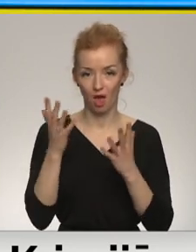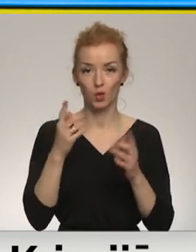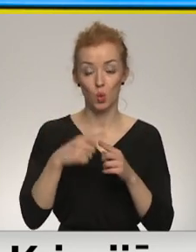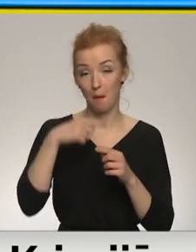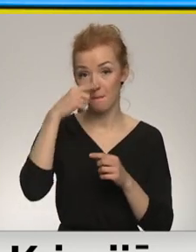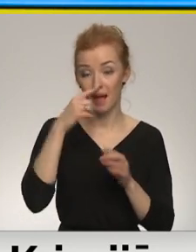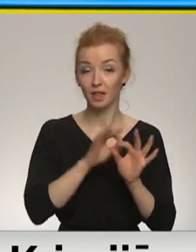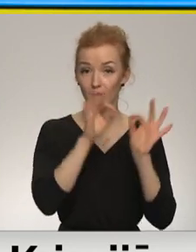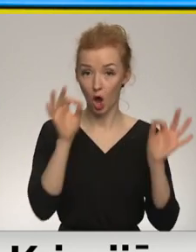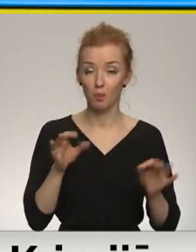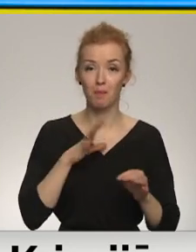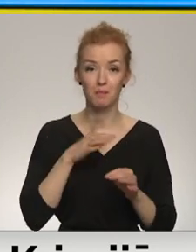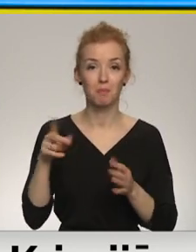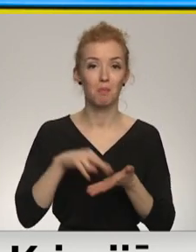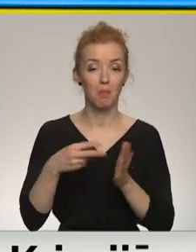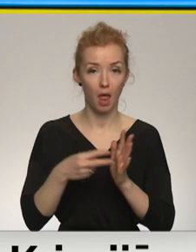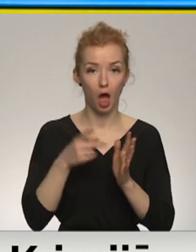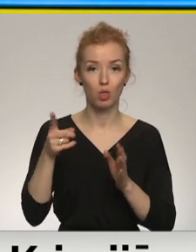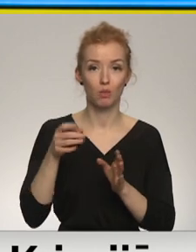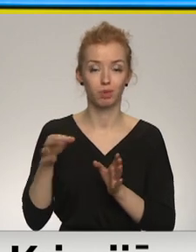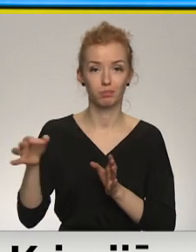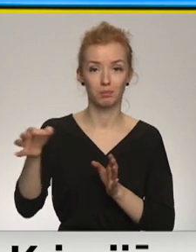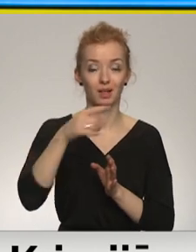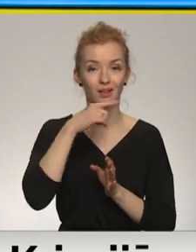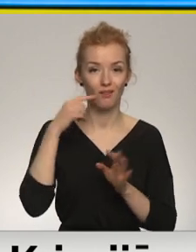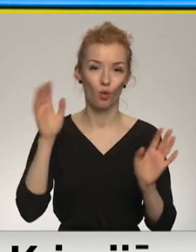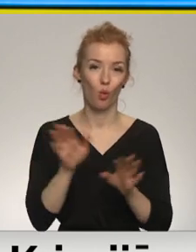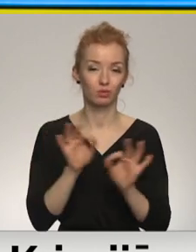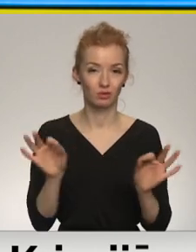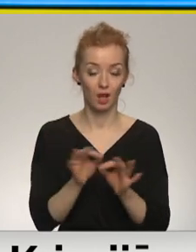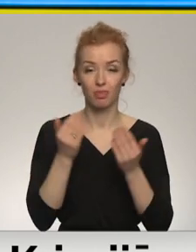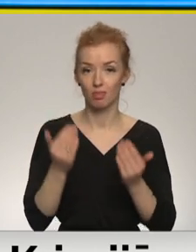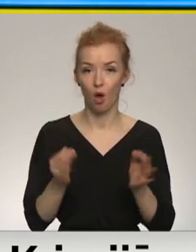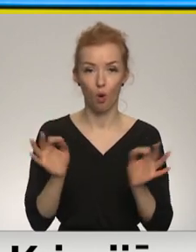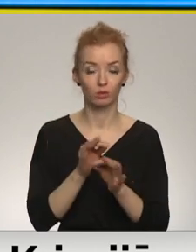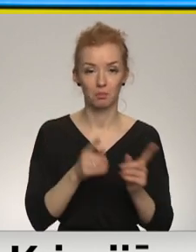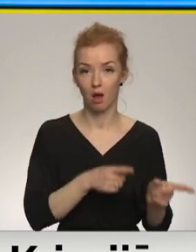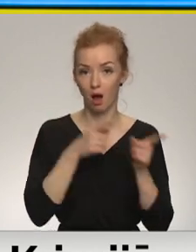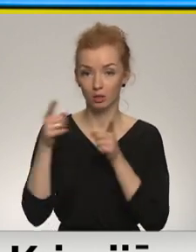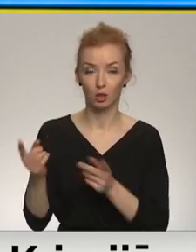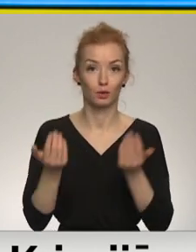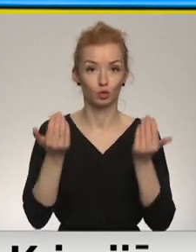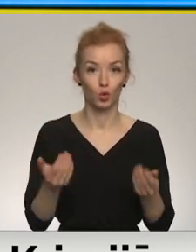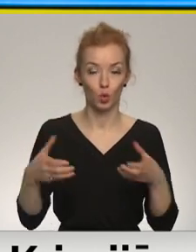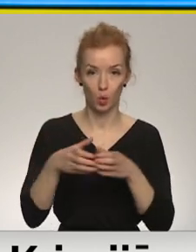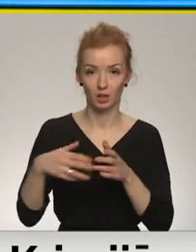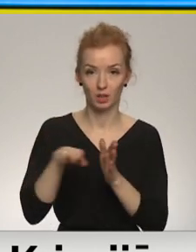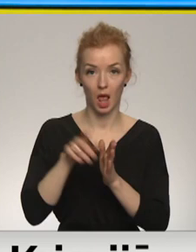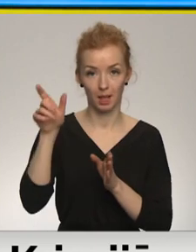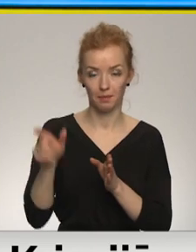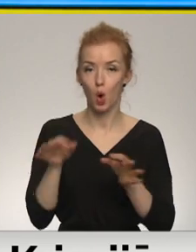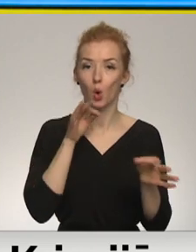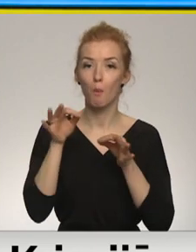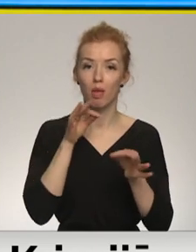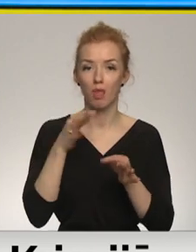sākumā ieplānotā vērienīgā Prāta vētras koncertūre Krievijā. Koncerti tagad esot pārcelti savukārt. Šodien grupas dalībnieki komentēja